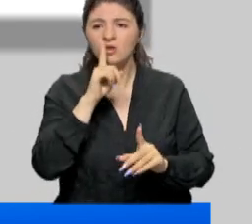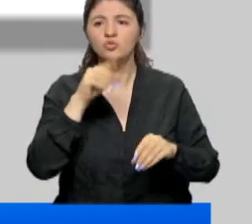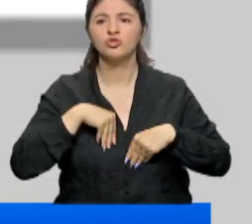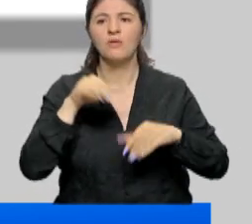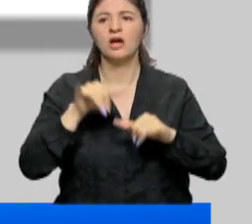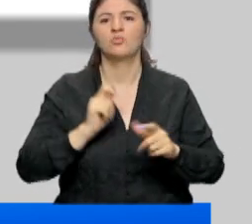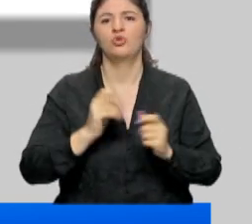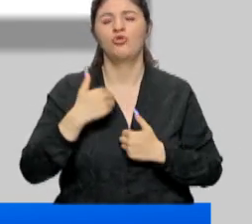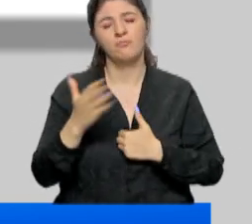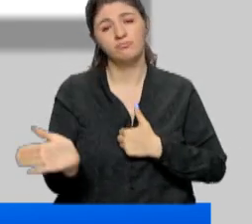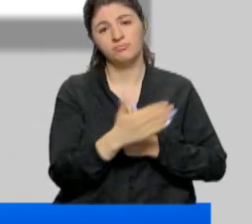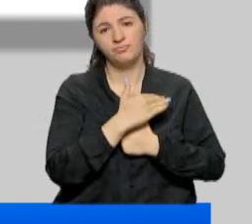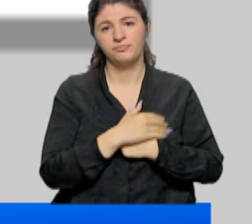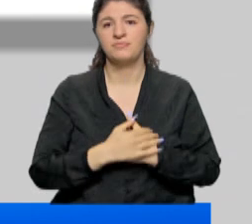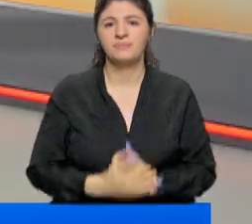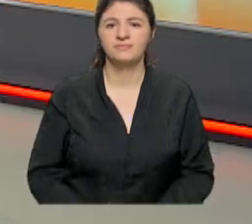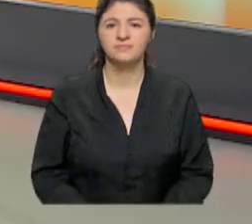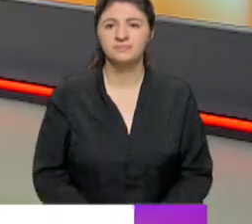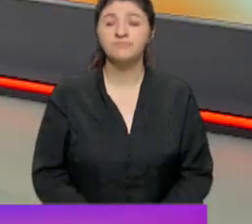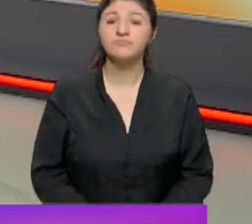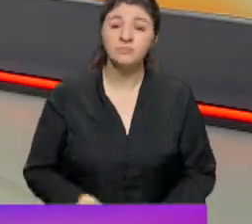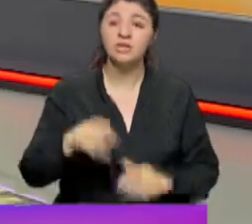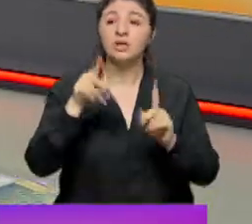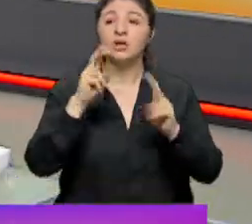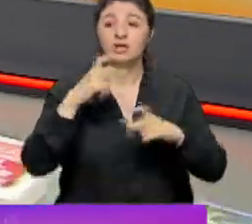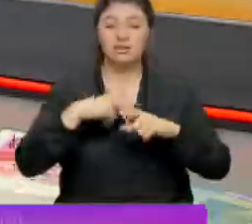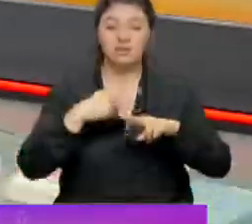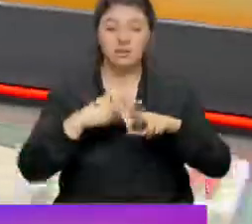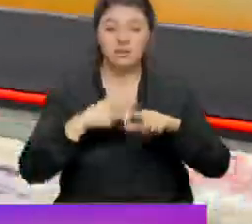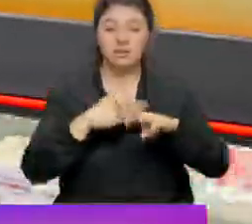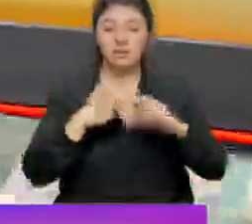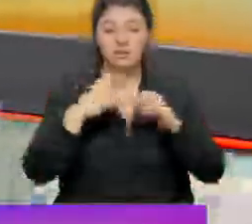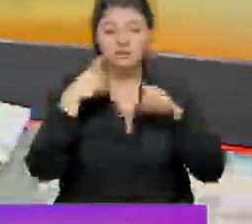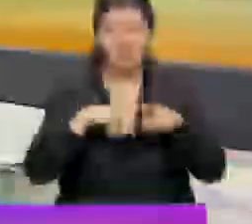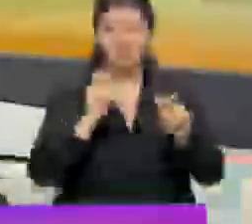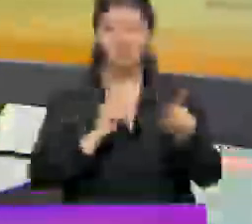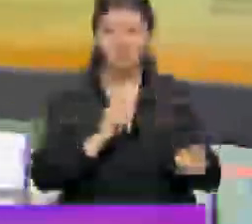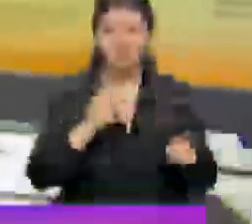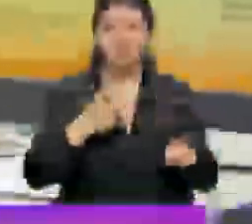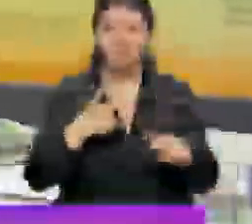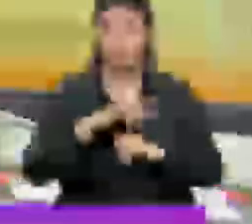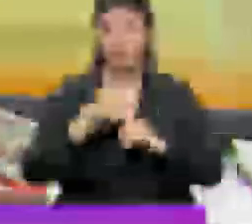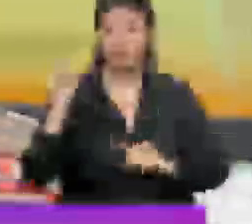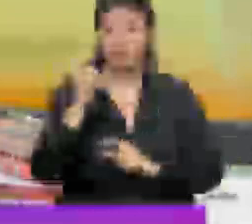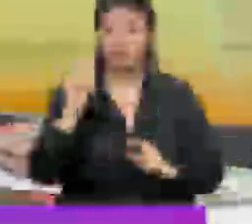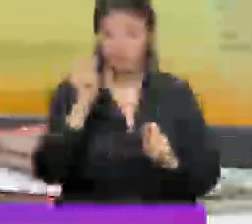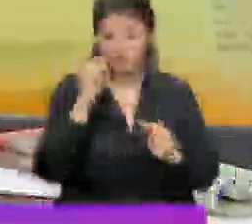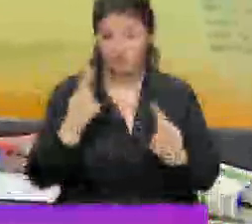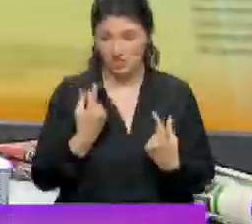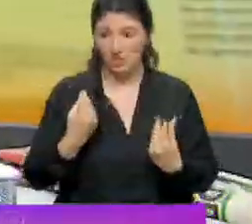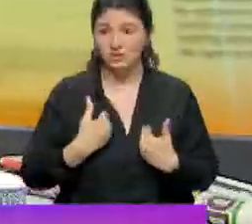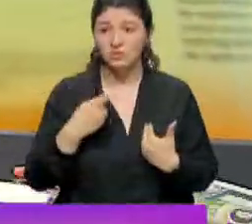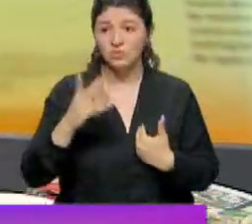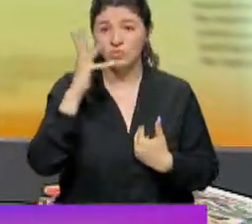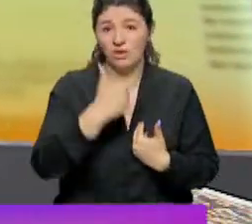susma hakkımı kullanıyorum pas bu konuyu Zafer söken takip etti Ben ülkeyi yöneten kişilerden